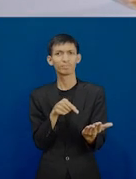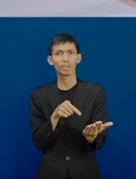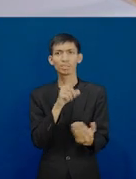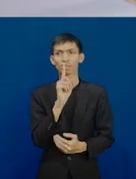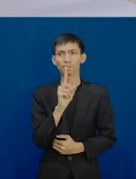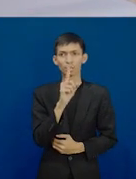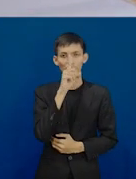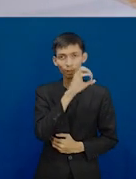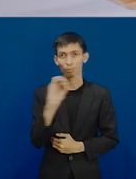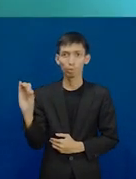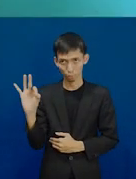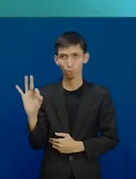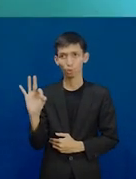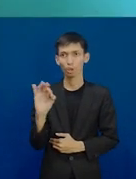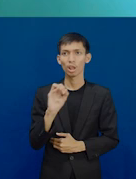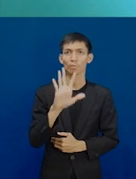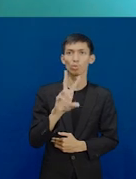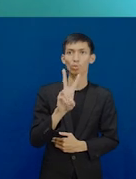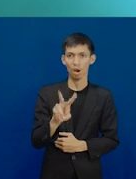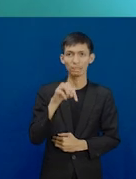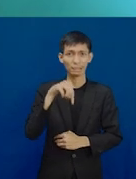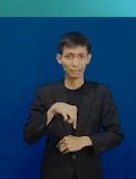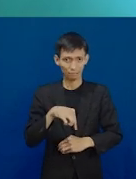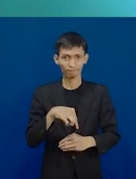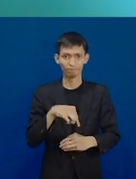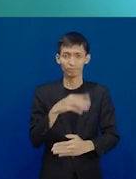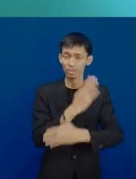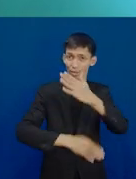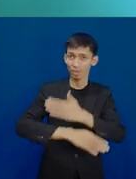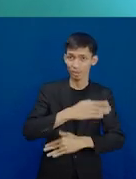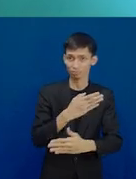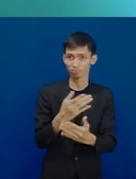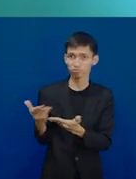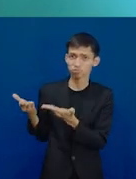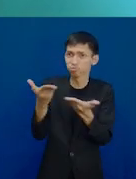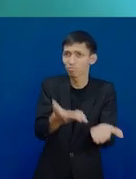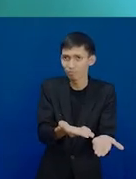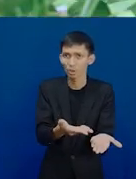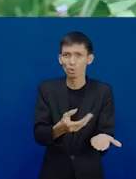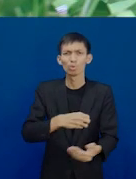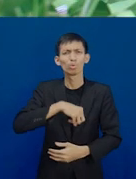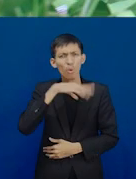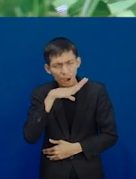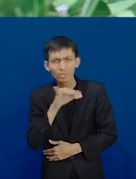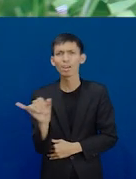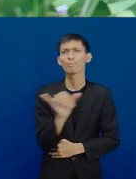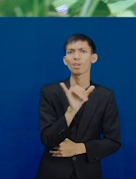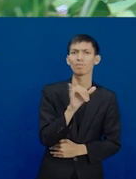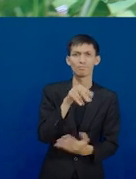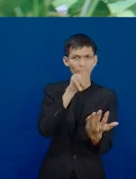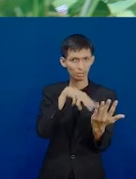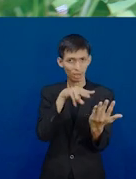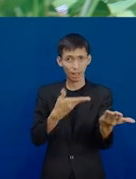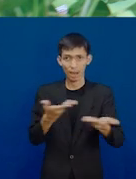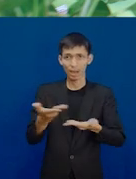Dengan data yang ada pada kami saat ini, sebanyak 1.222 penyandang difabel maupun penyandang penyakit kronis,